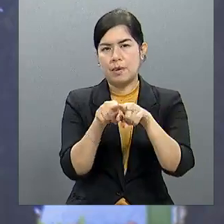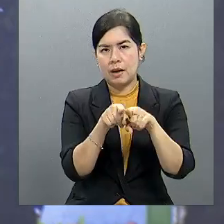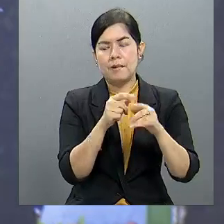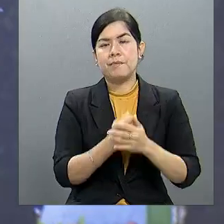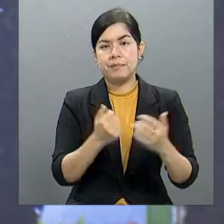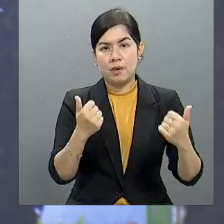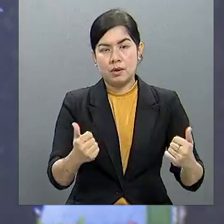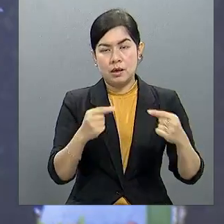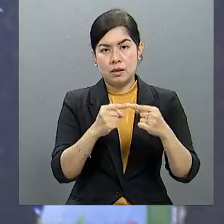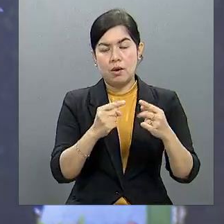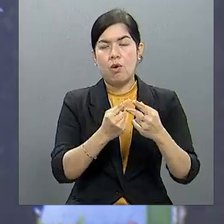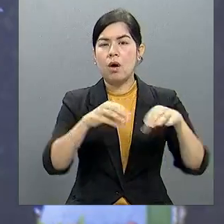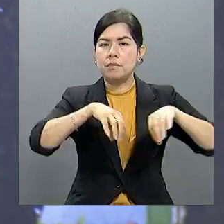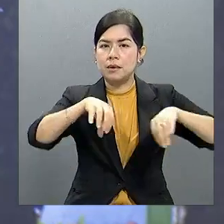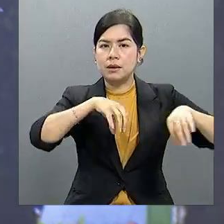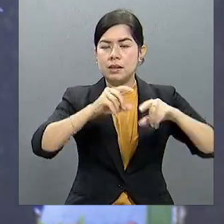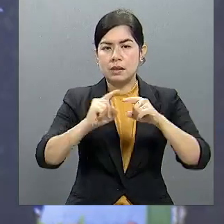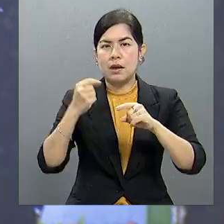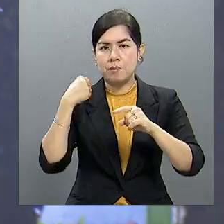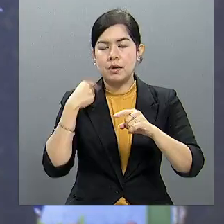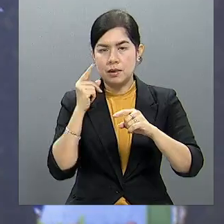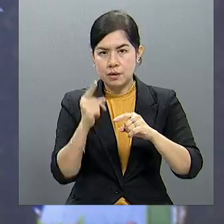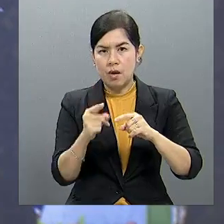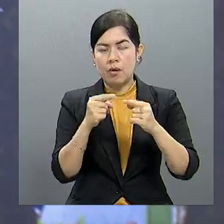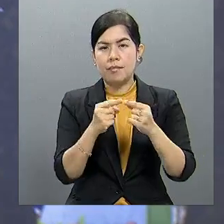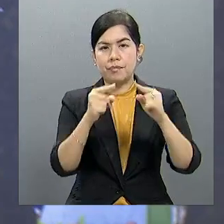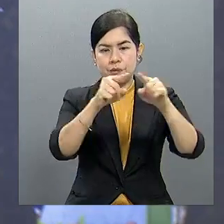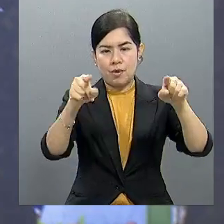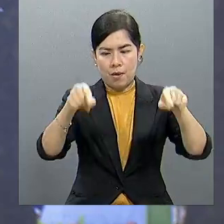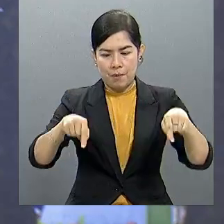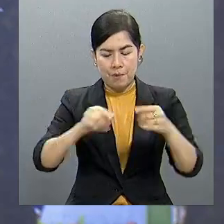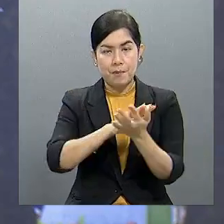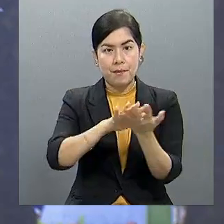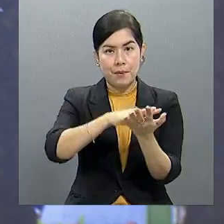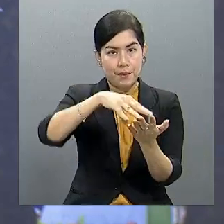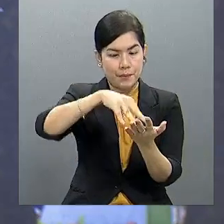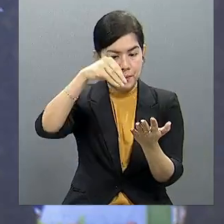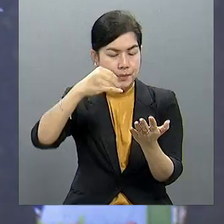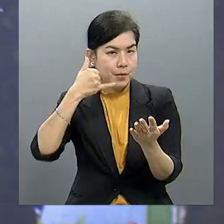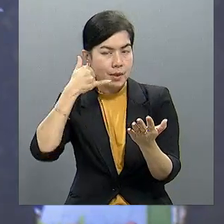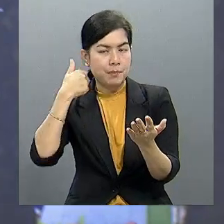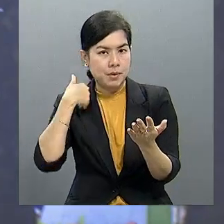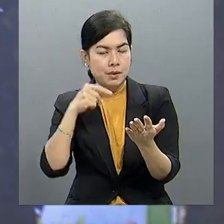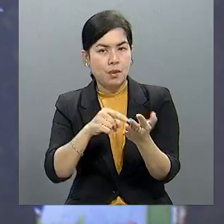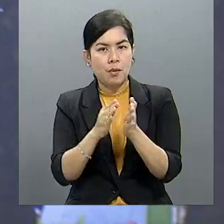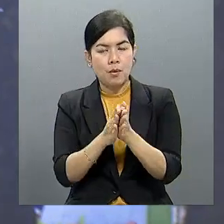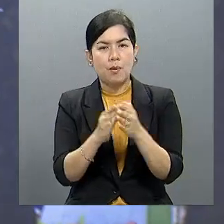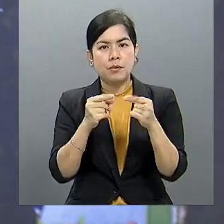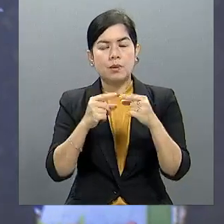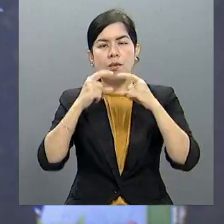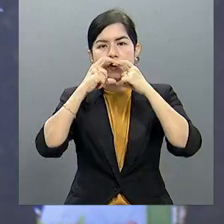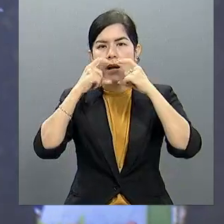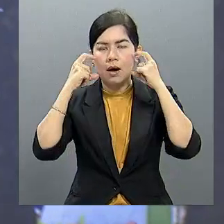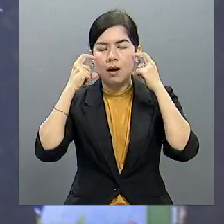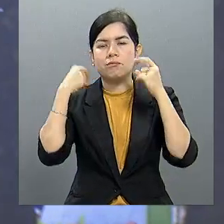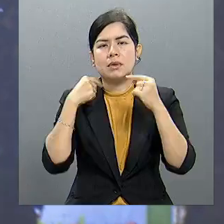ทุก ๆ ที่ก็มีการให้สแกน QR โตใส่หน้ากากอนามัย แล้วก็ล้างมืนเรีกวาดูแลมาตรการณรกษาสุขออนามัยกัน